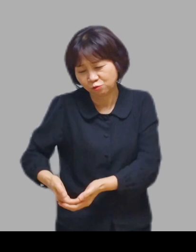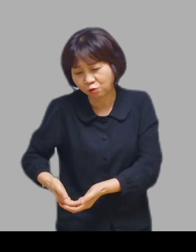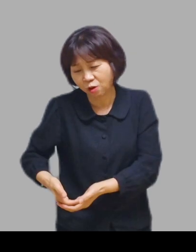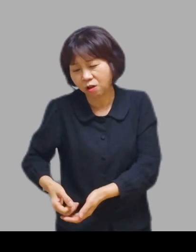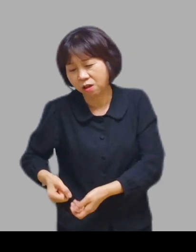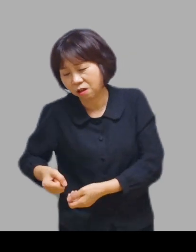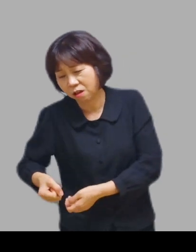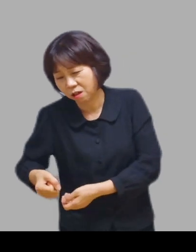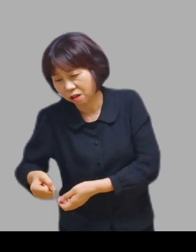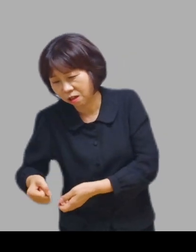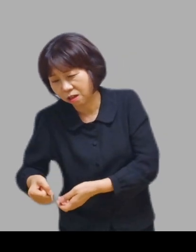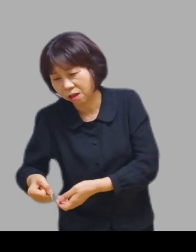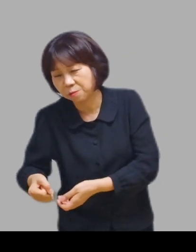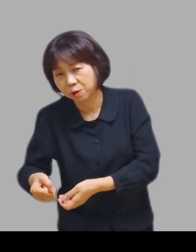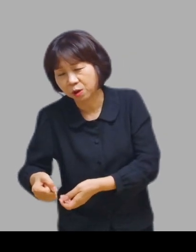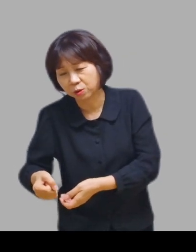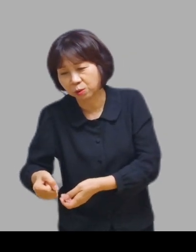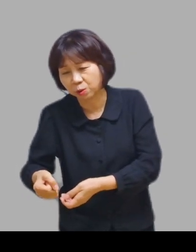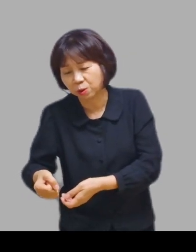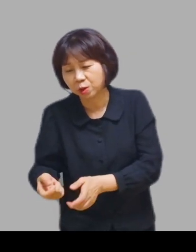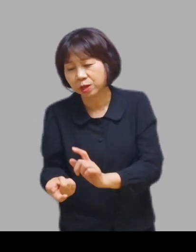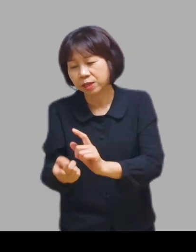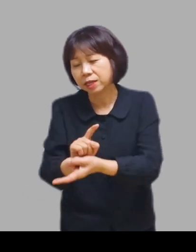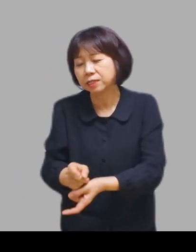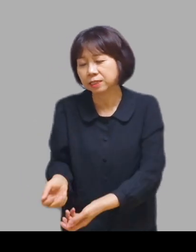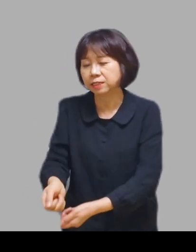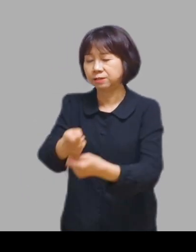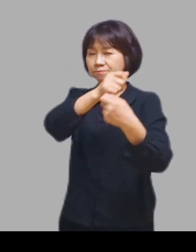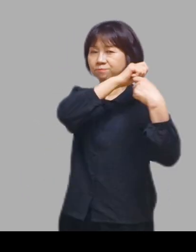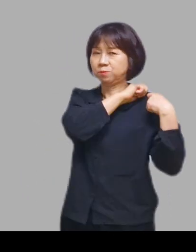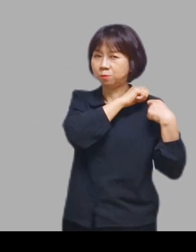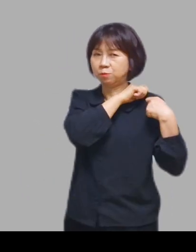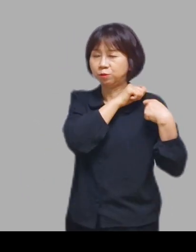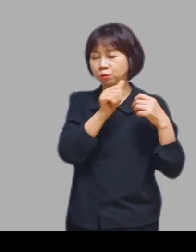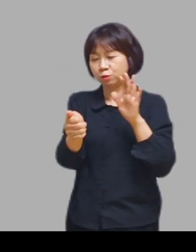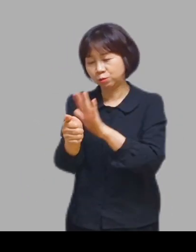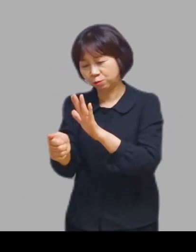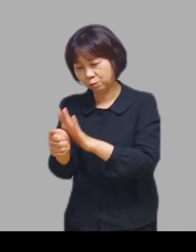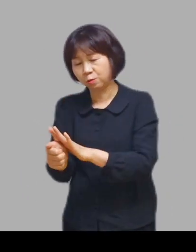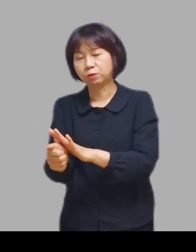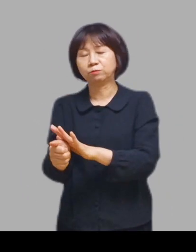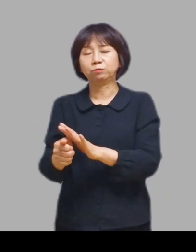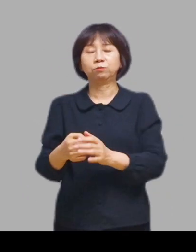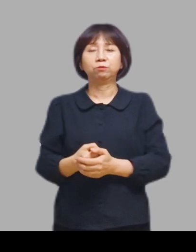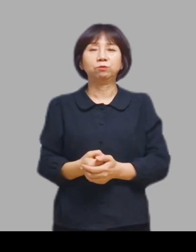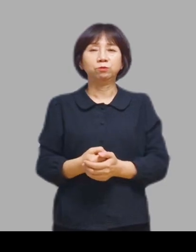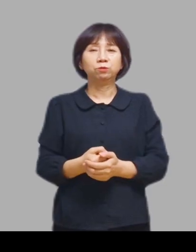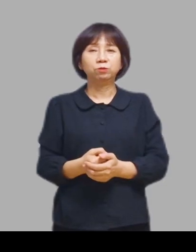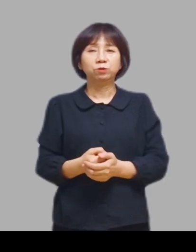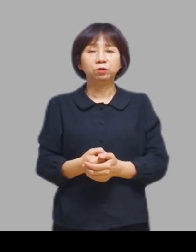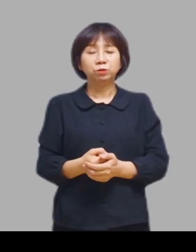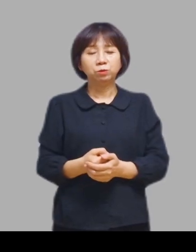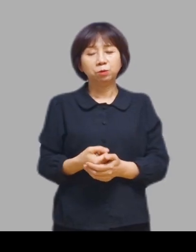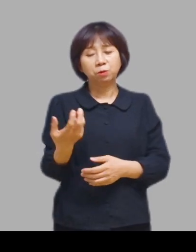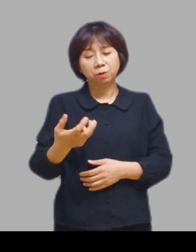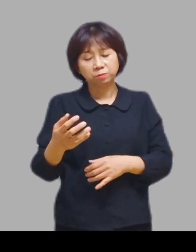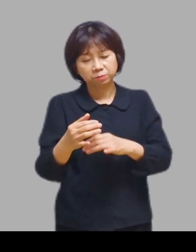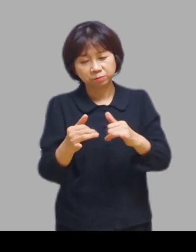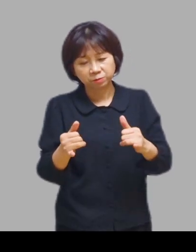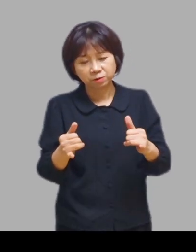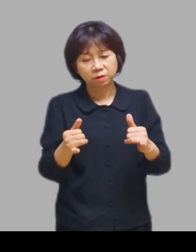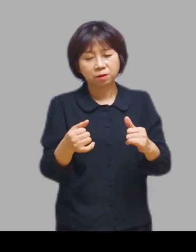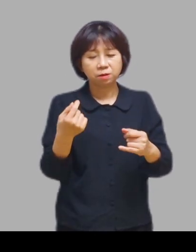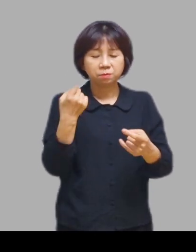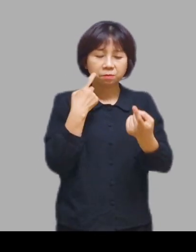그저 옆에 앉아서 이야기를 들어주기도 합니다. 그런 모습을 보면 우리의